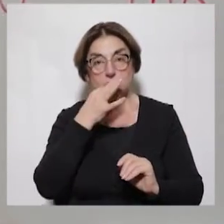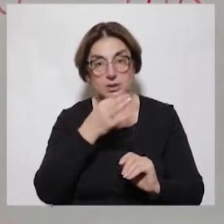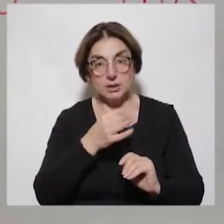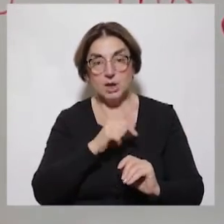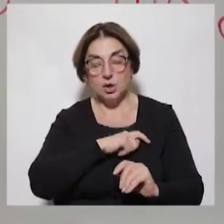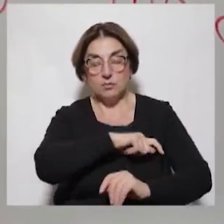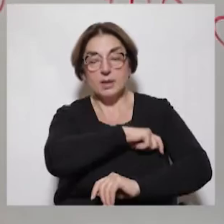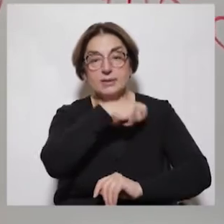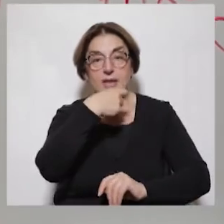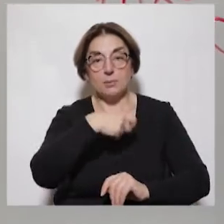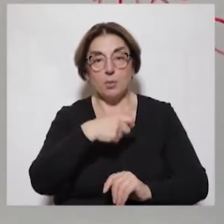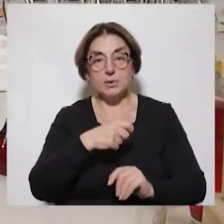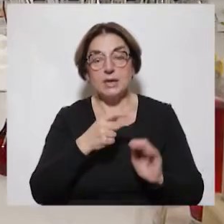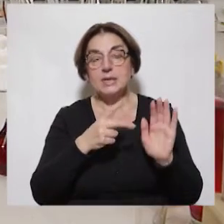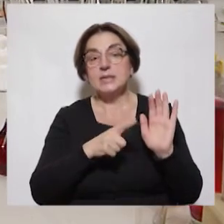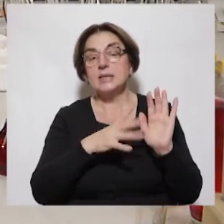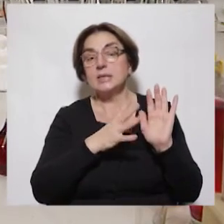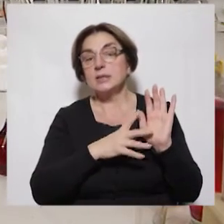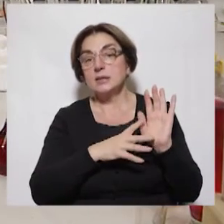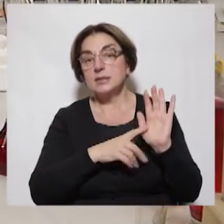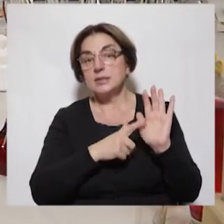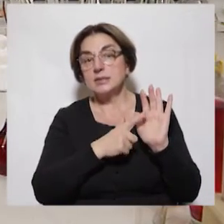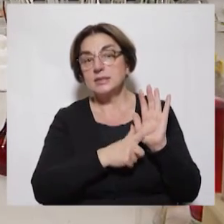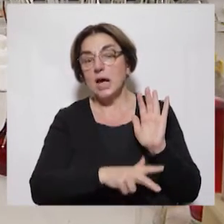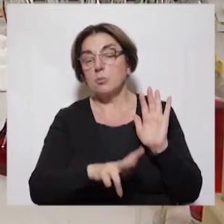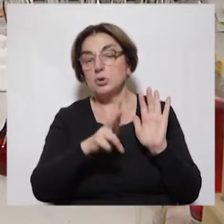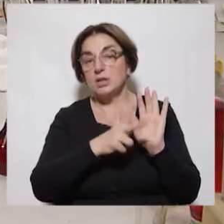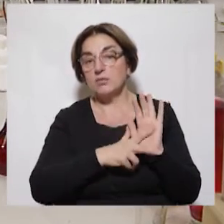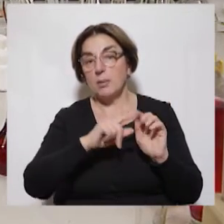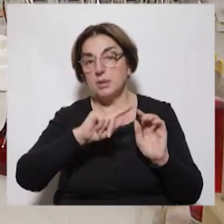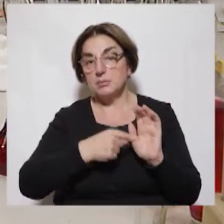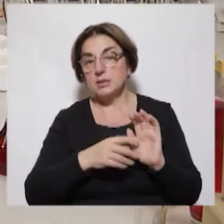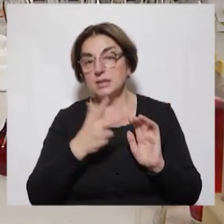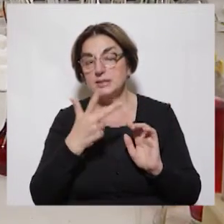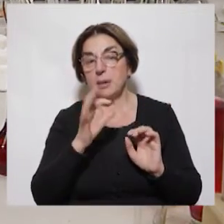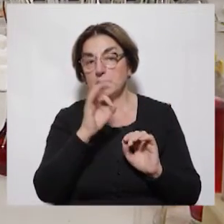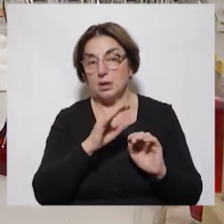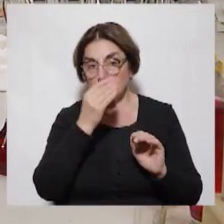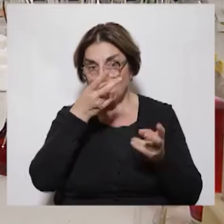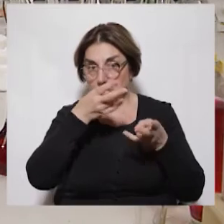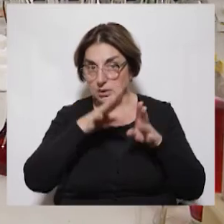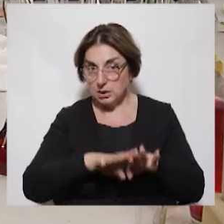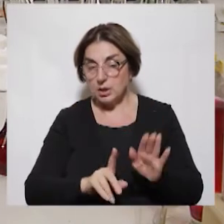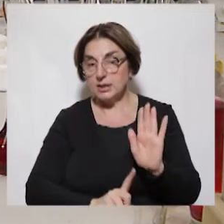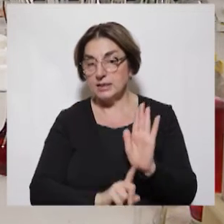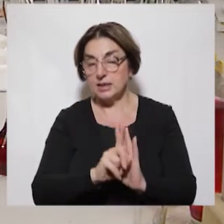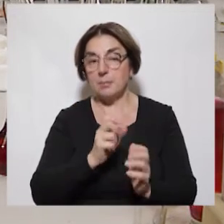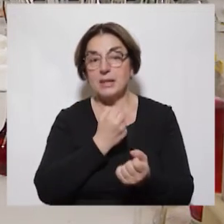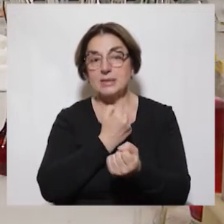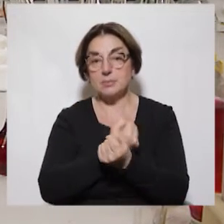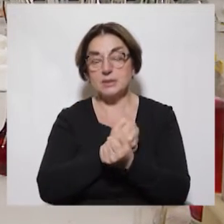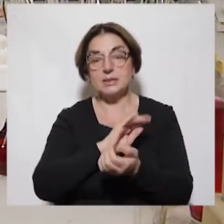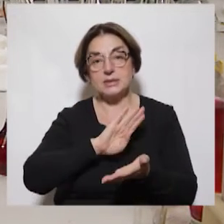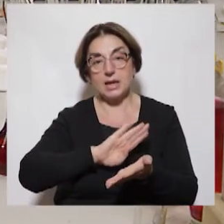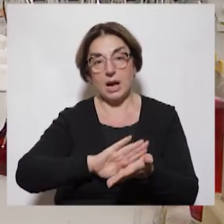კი ტემპერატურა, თერმომეტრის ტემპერატურა 78.3 გრადუს აცდება, მაშინვე უკვე რჩება სპირტის გამოხდა. მოდი